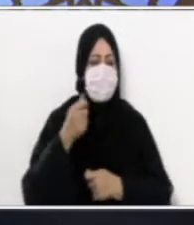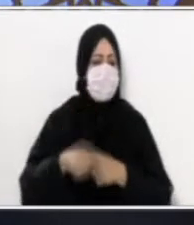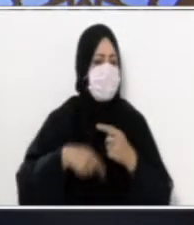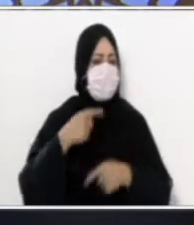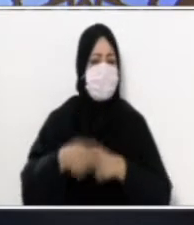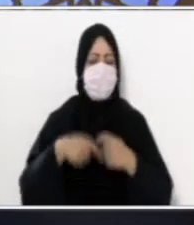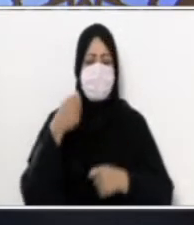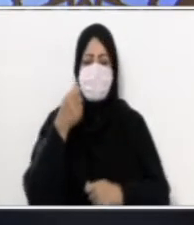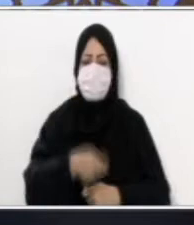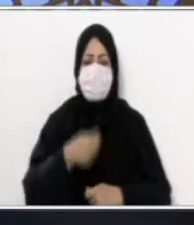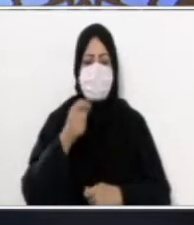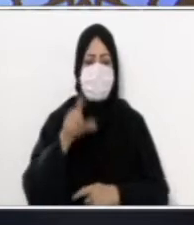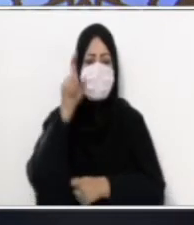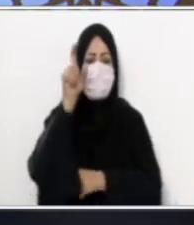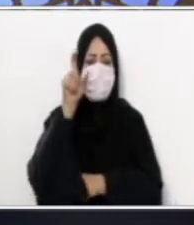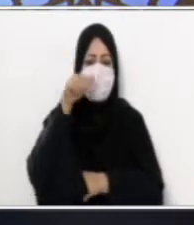وجامع بس.